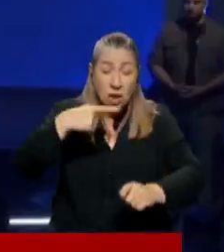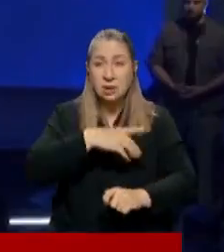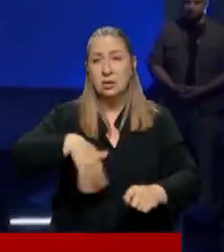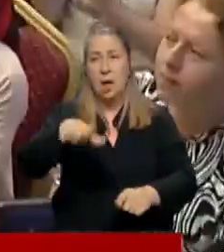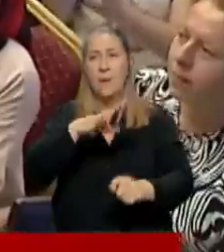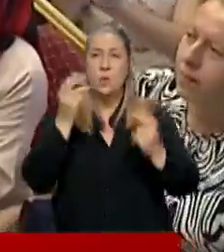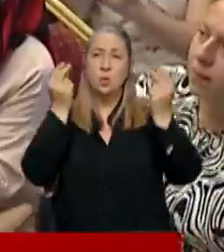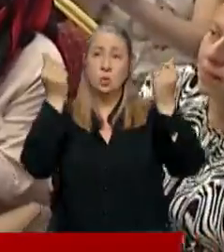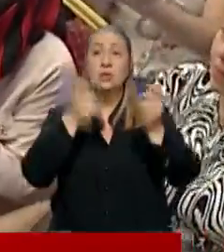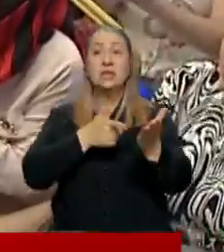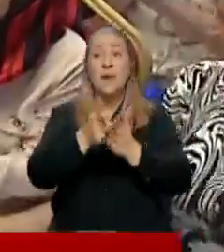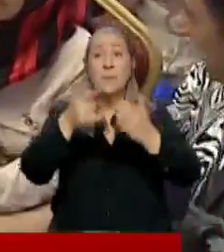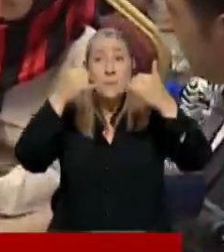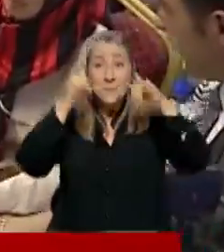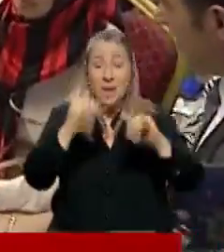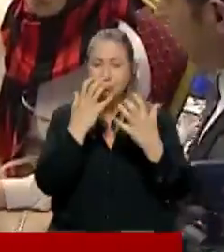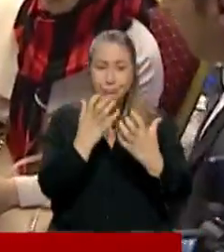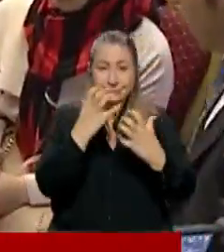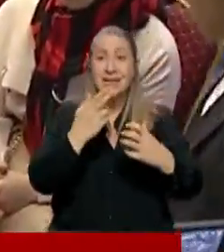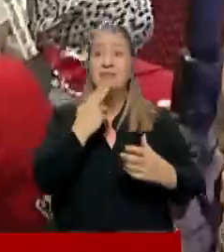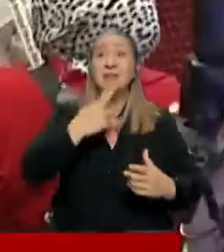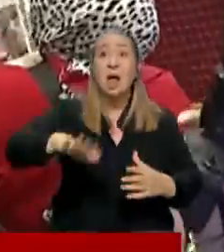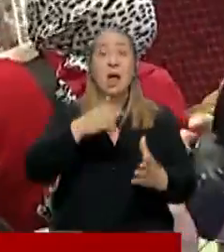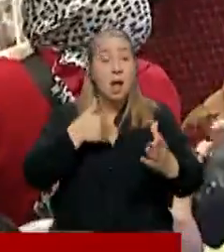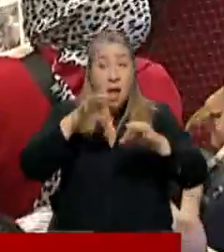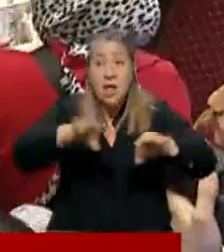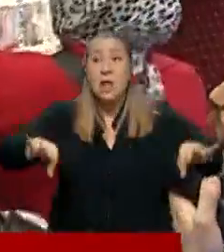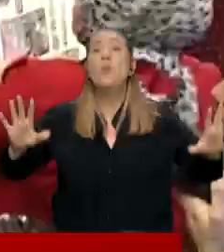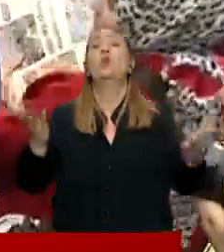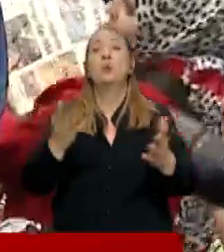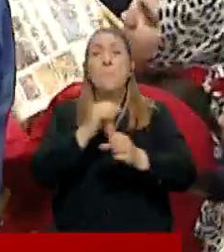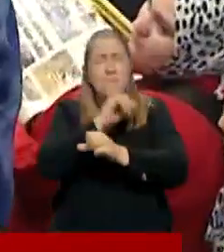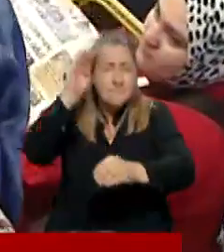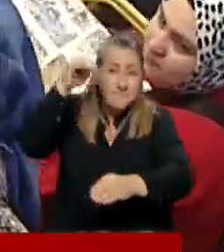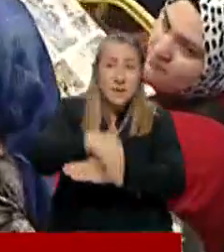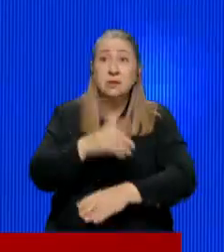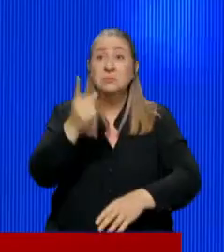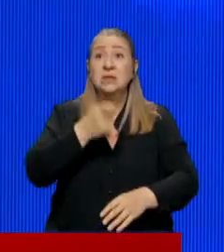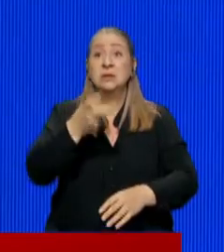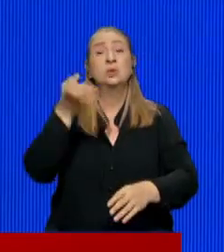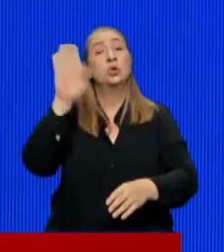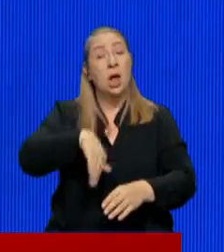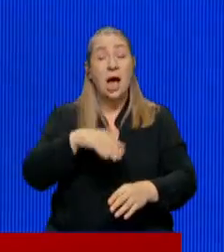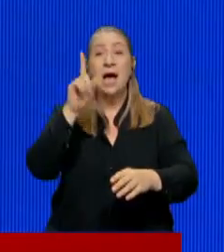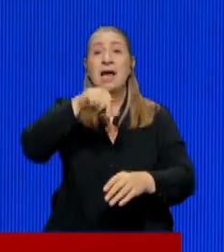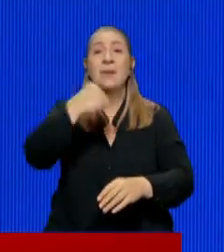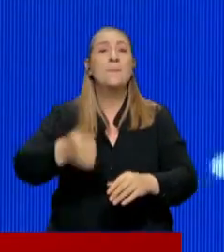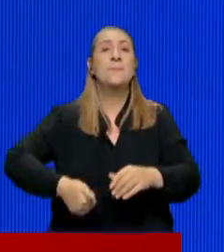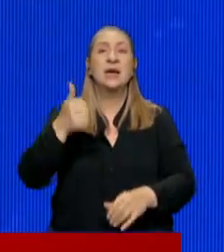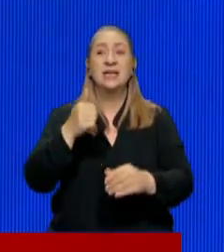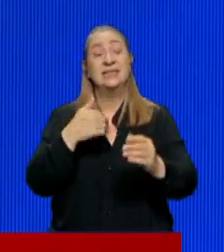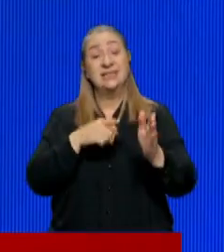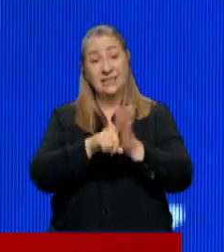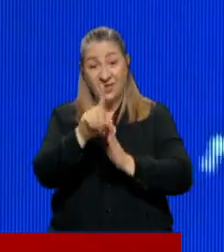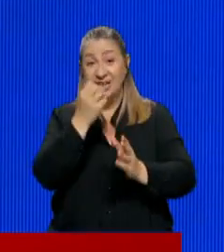tamamı unutulur. Tarımla hayvancılıkla uğraşan kadınların ekemiyoruz battık feryadı birkaç saat sonra Hazine Bakanı'nın zafere